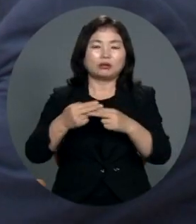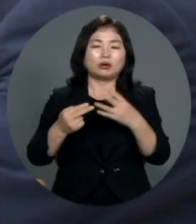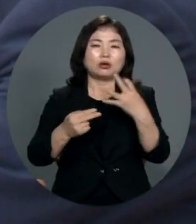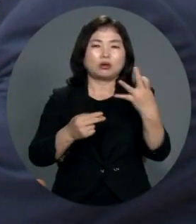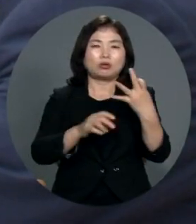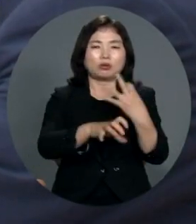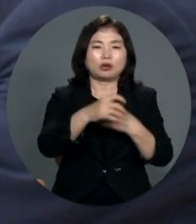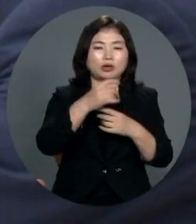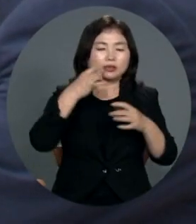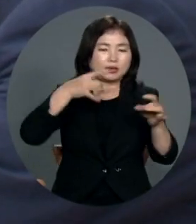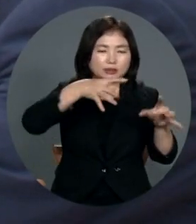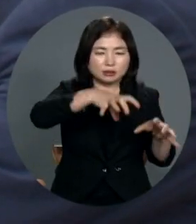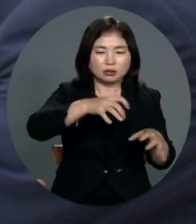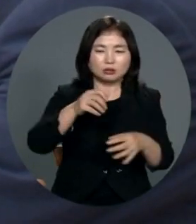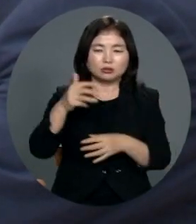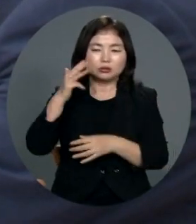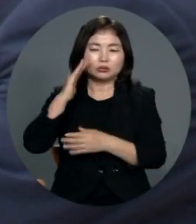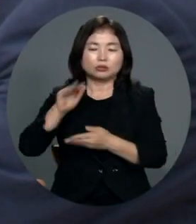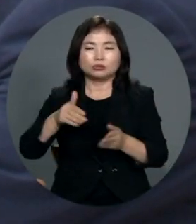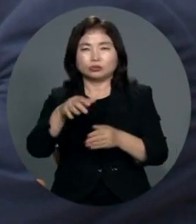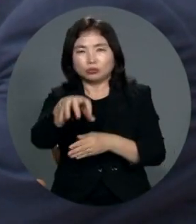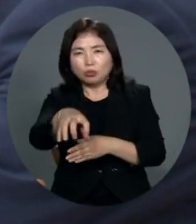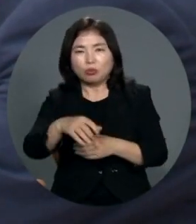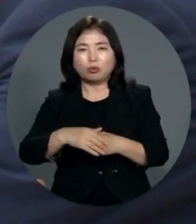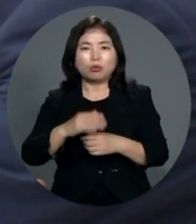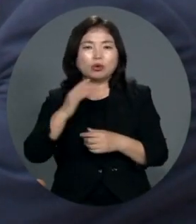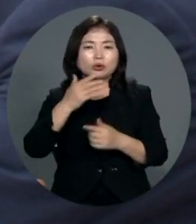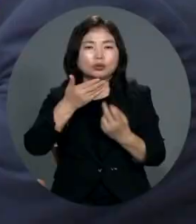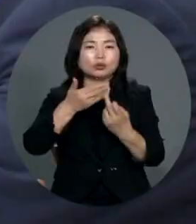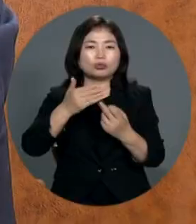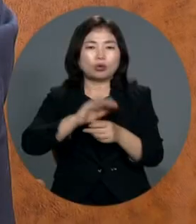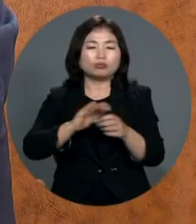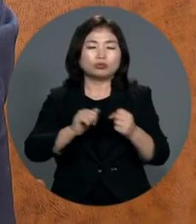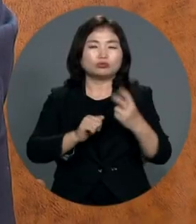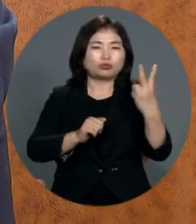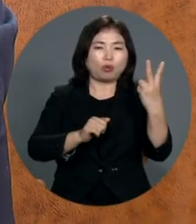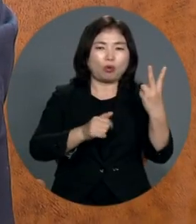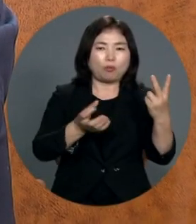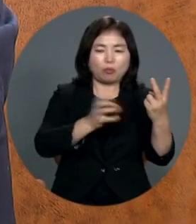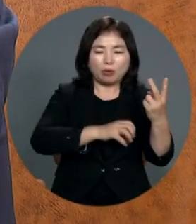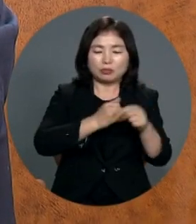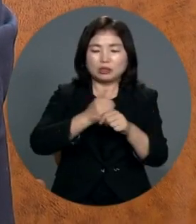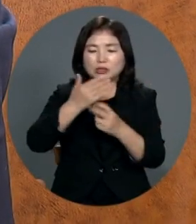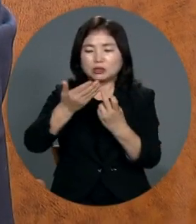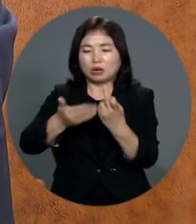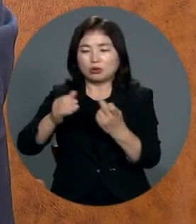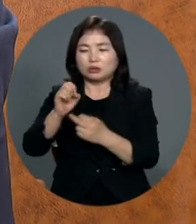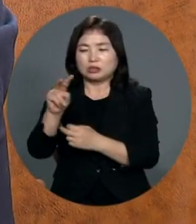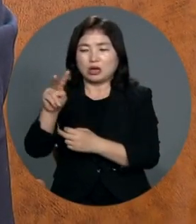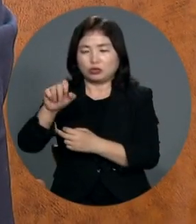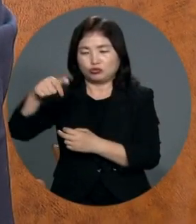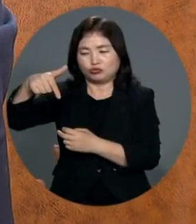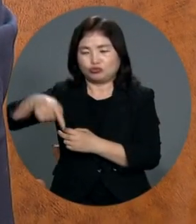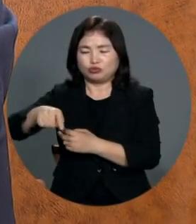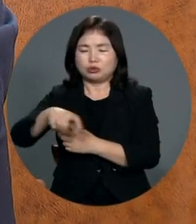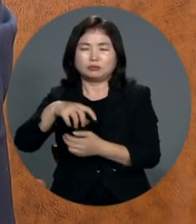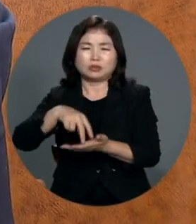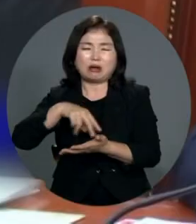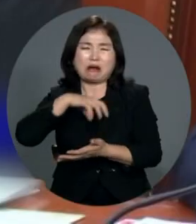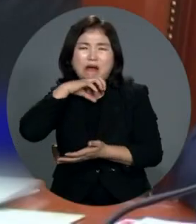예천 용두천댐과 청도 운문천댐, 경북 두 곳이 포함된 가운데 강원 양구 등은 강하게 반발하고